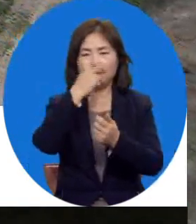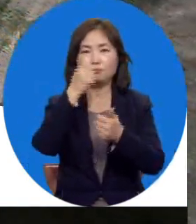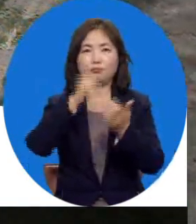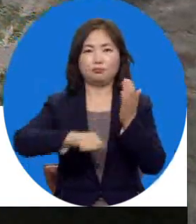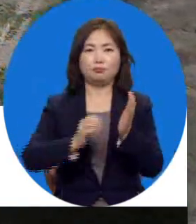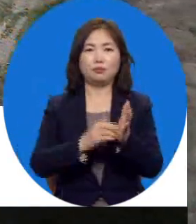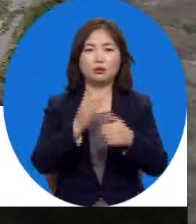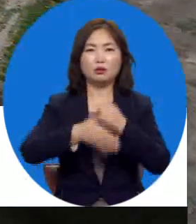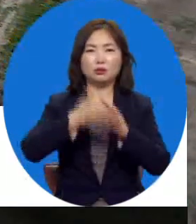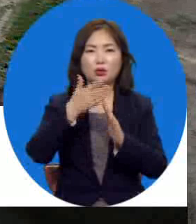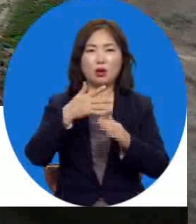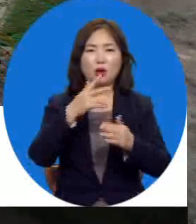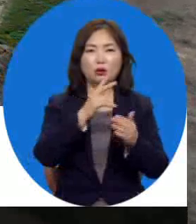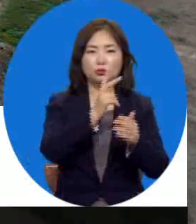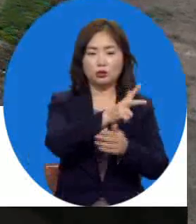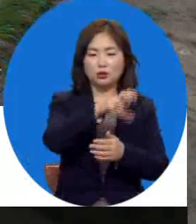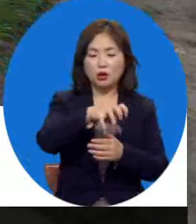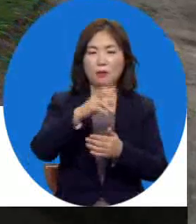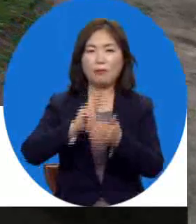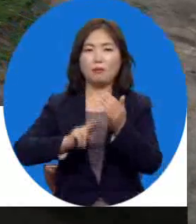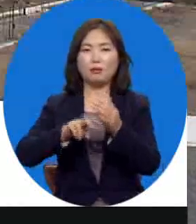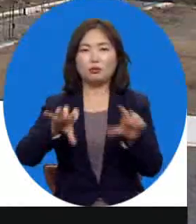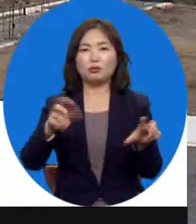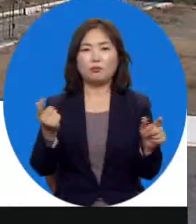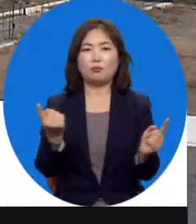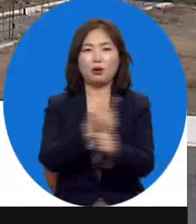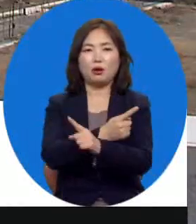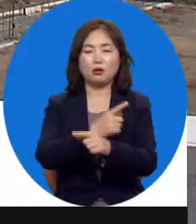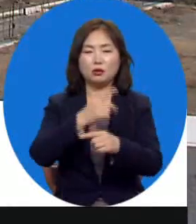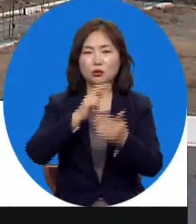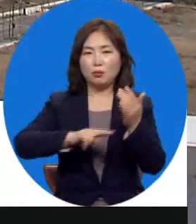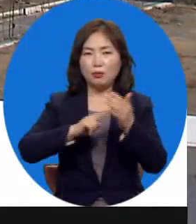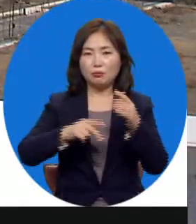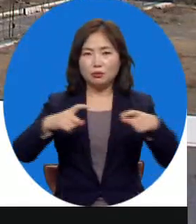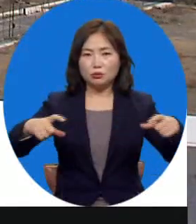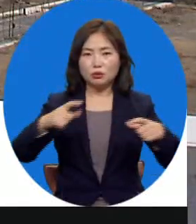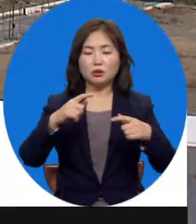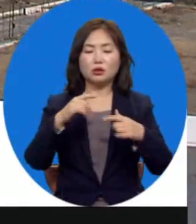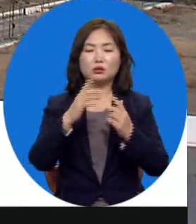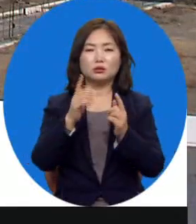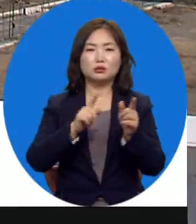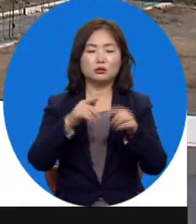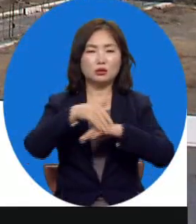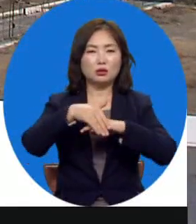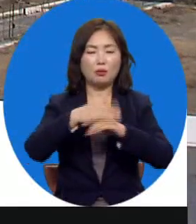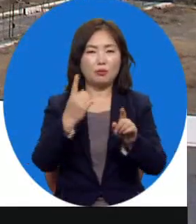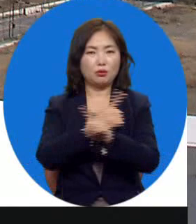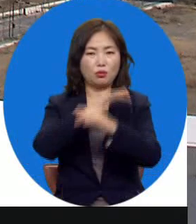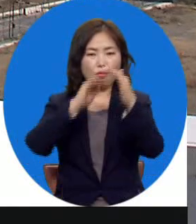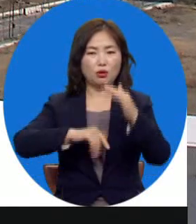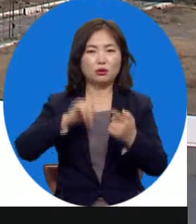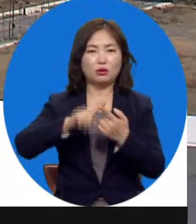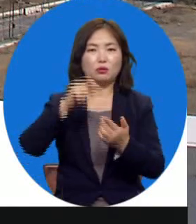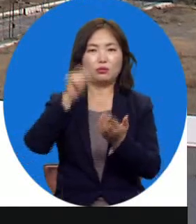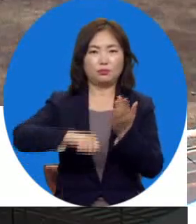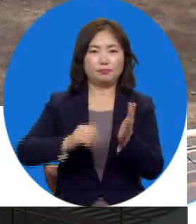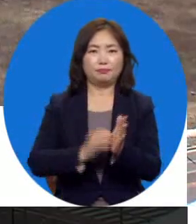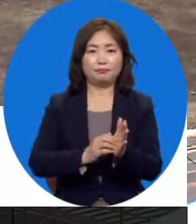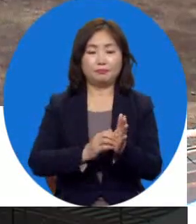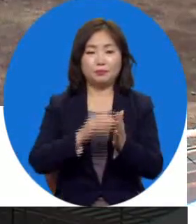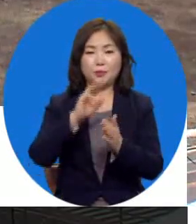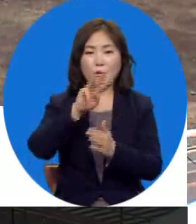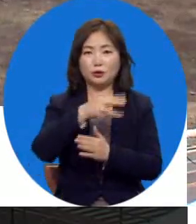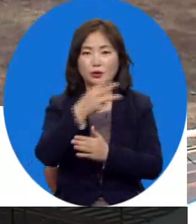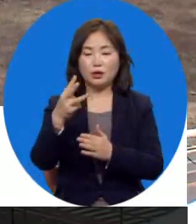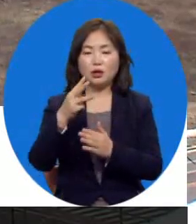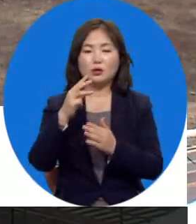심의에서 주차장과 판매 시설의 위치를 바꿔 제출한 롯데 쇼핑타운의 설계 변경안을 원안대로 통과시켰습니다.